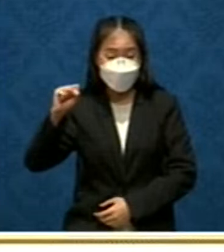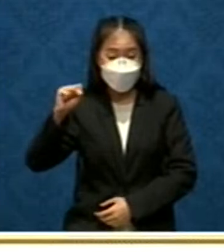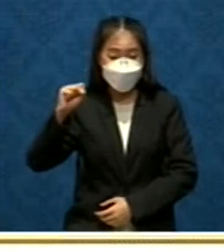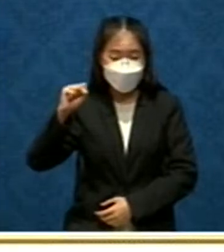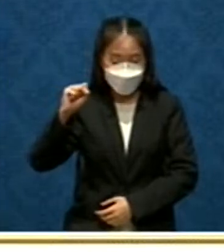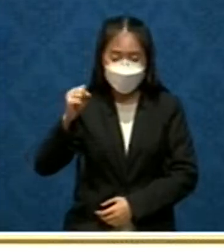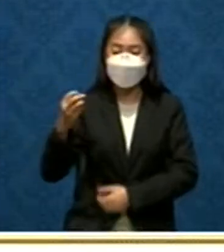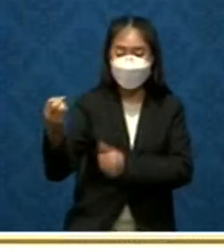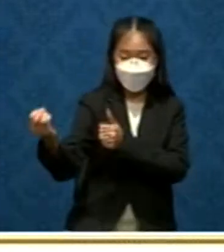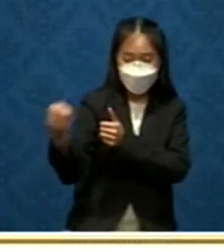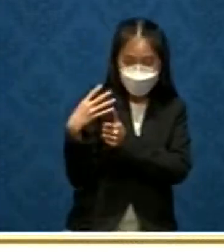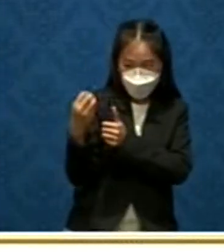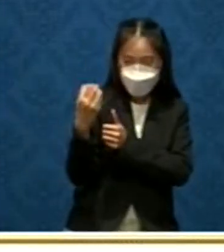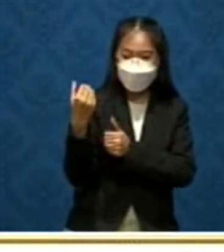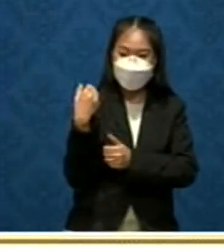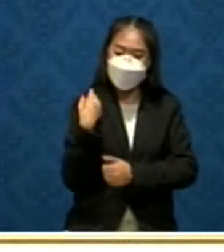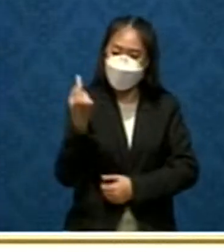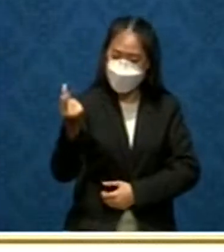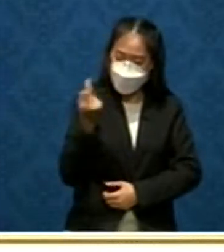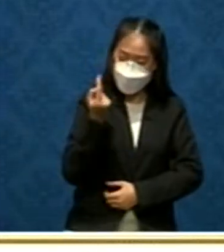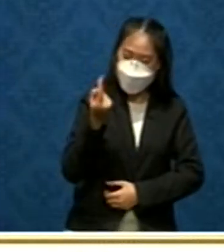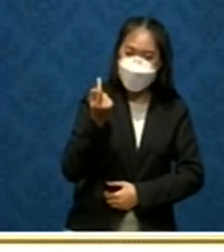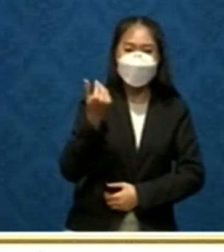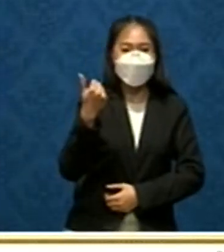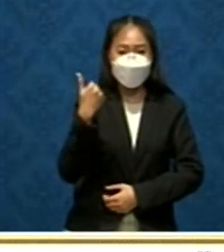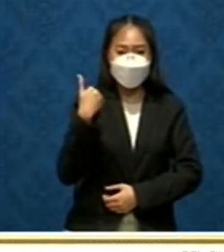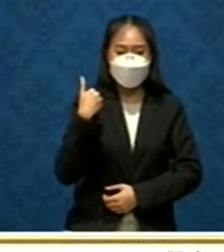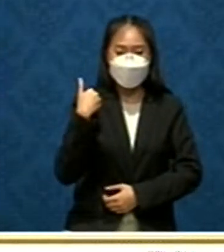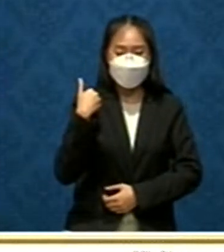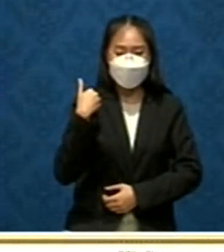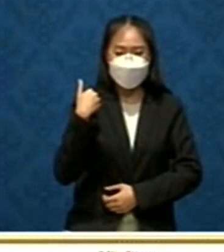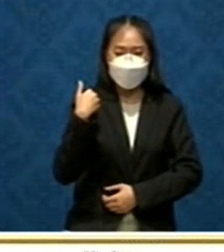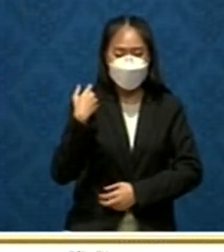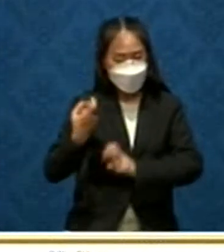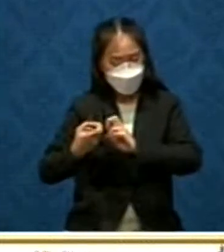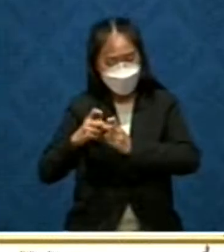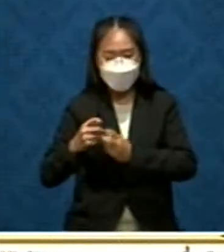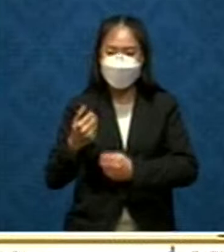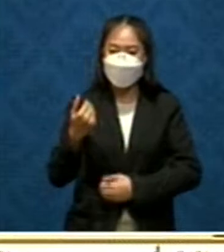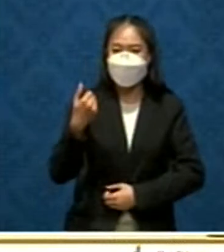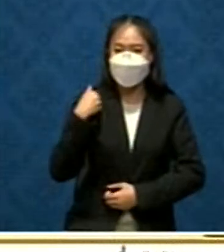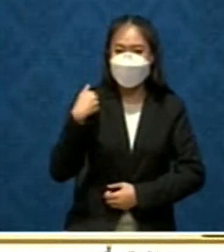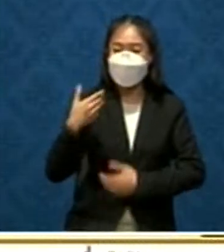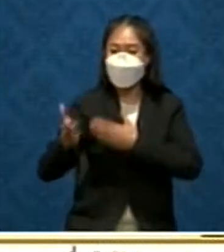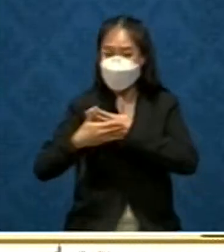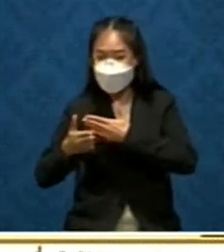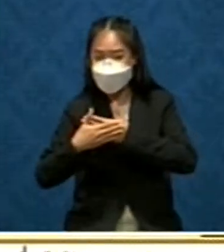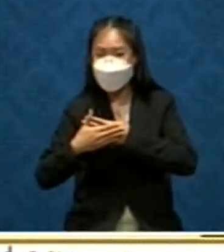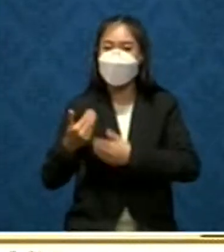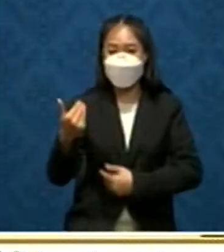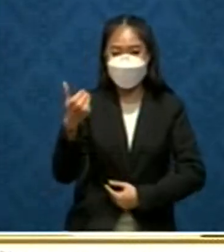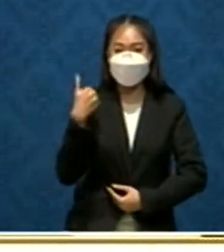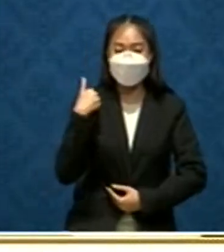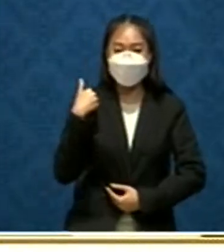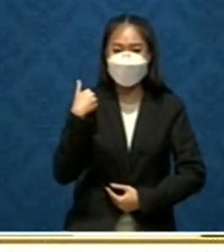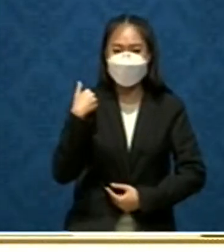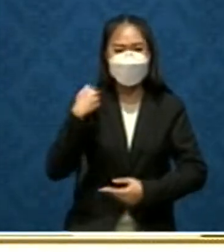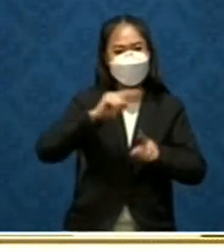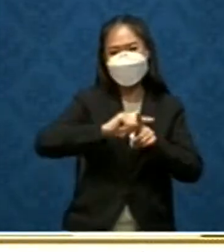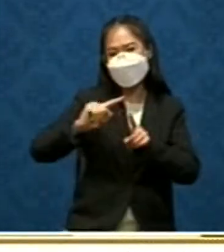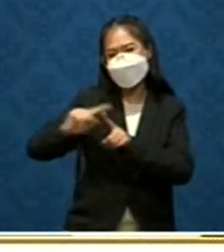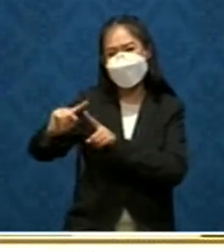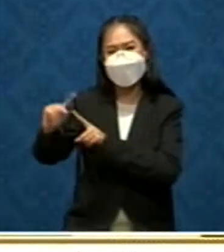มีทั้งแนะนำีทงกลาหั decid caut becomenak seus dyeนะครลอย่